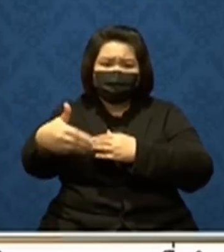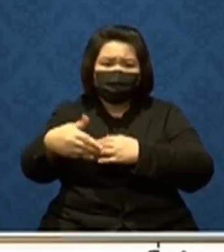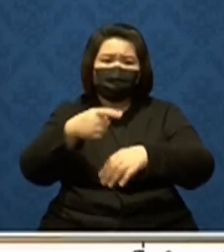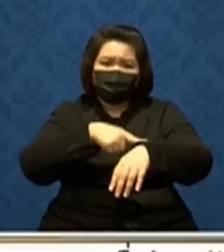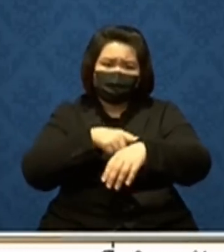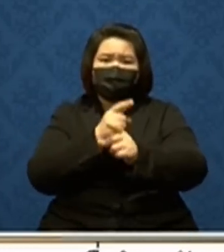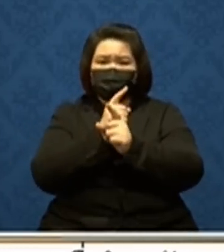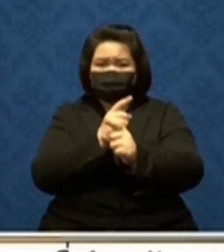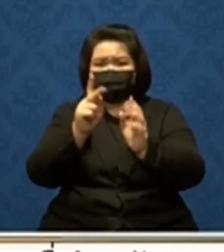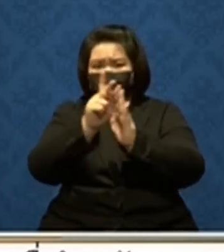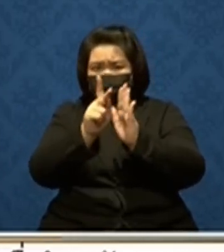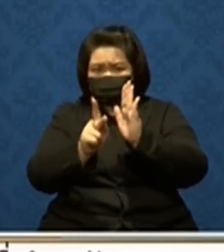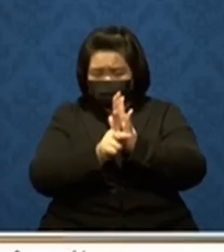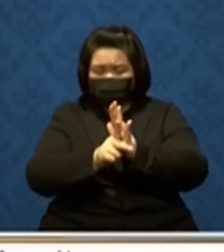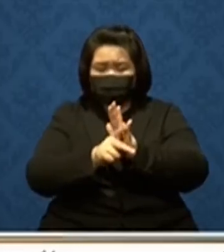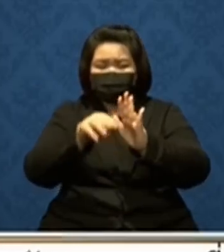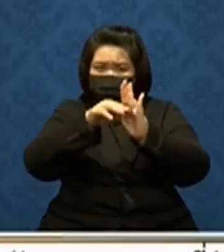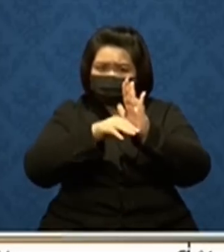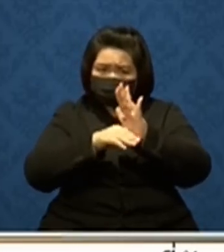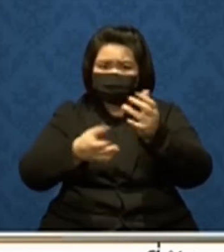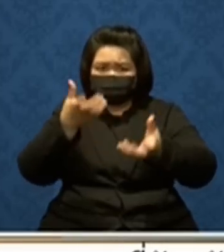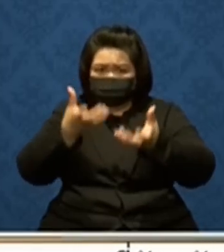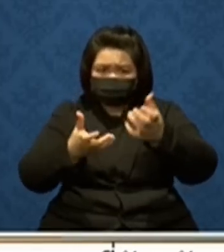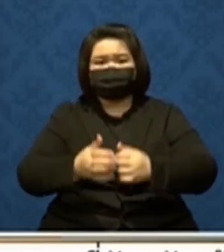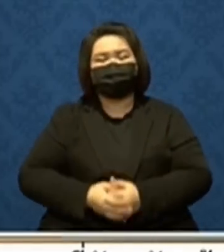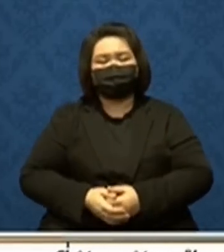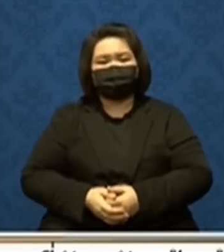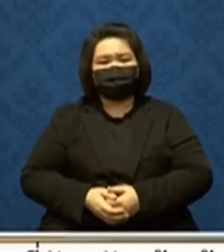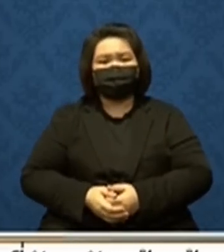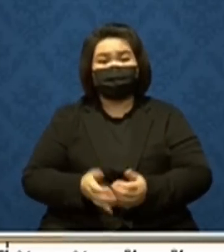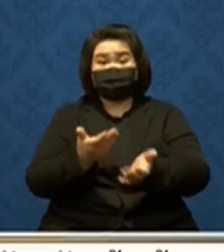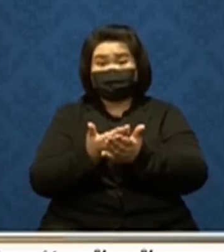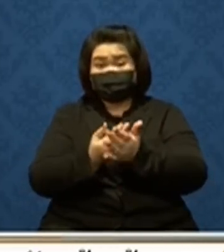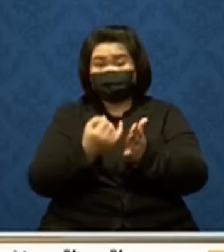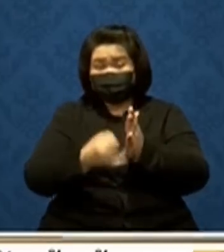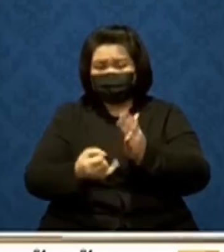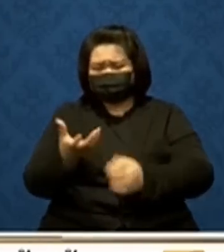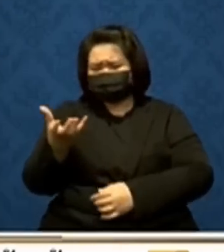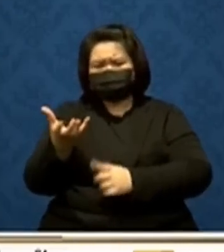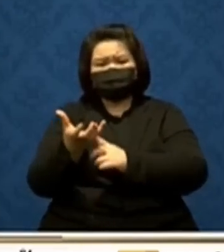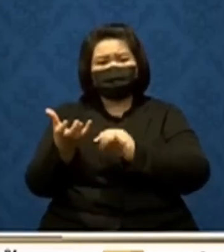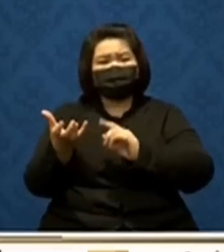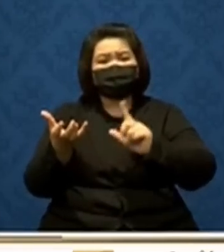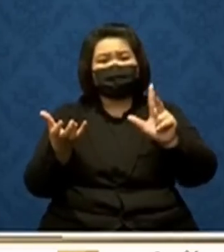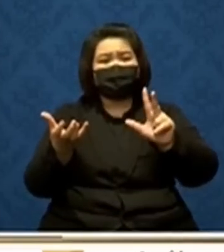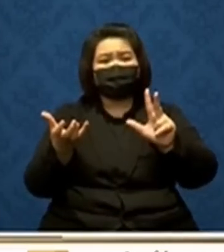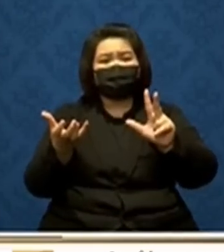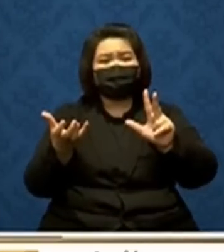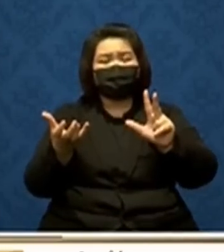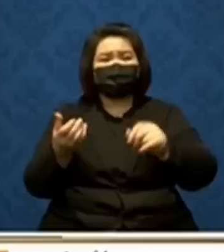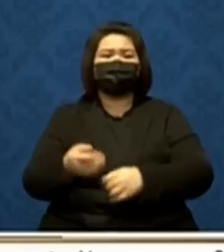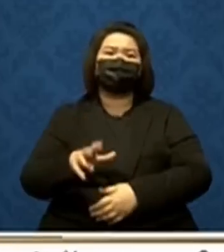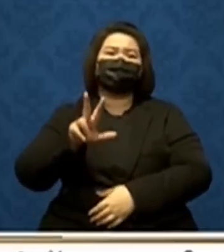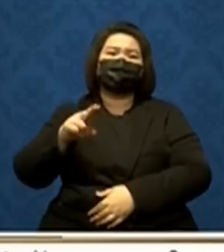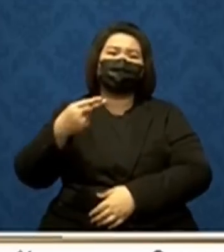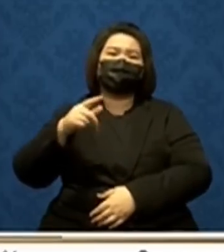ตามกระบวนการยุติธรรมมีแป้งที่ 3ครับคนอาจจะไม่ทราบอีกก้อนหนึ่งสาม